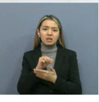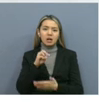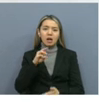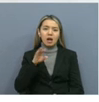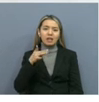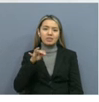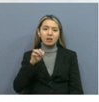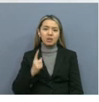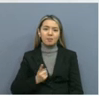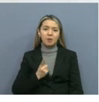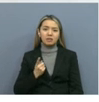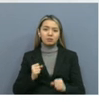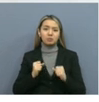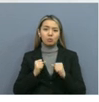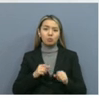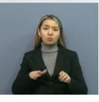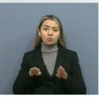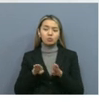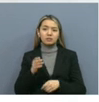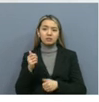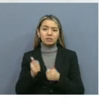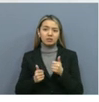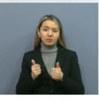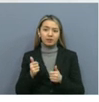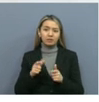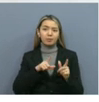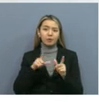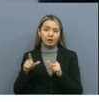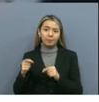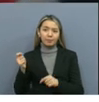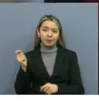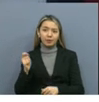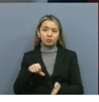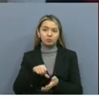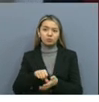да осы Мереке Жосуфтың турнирінде жолдама алған баламыз.